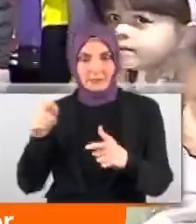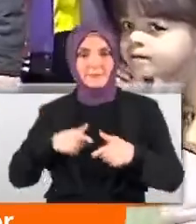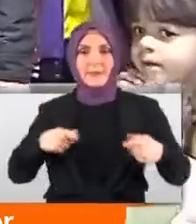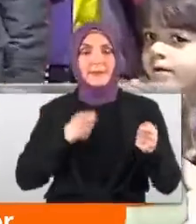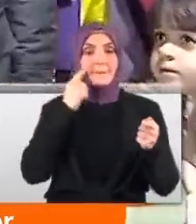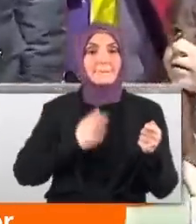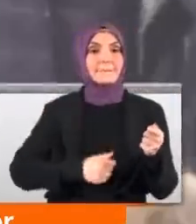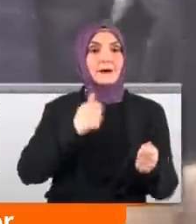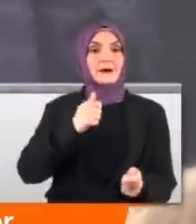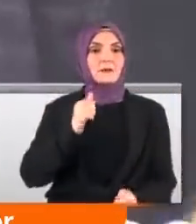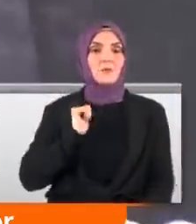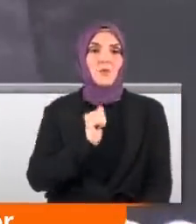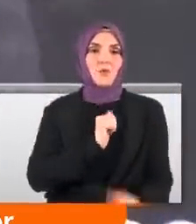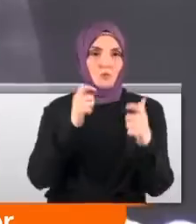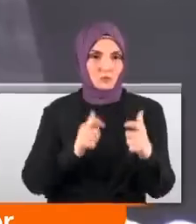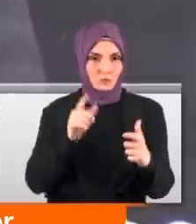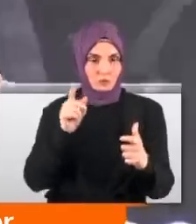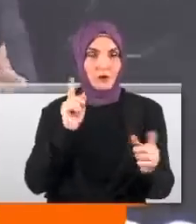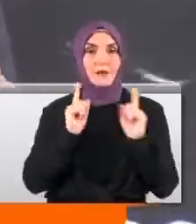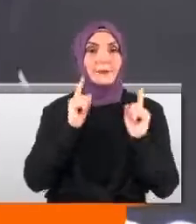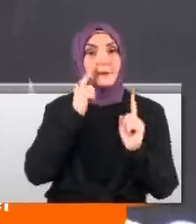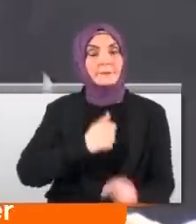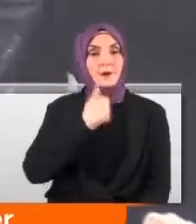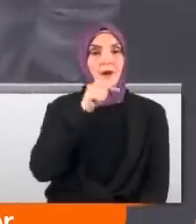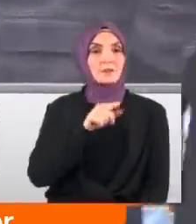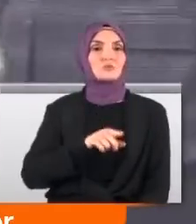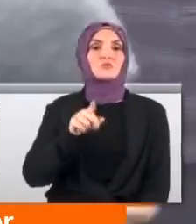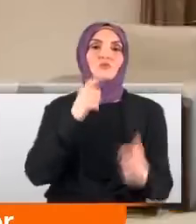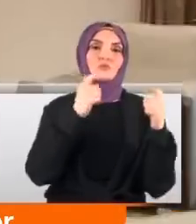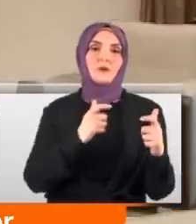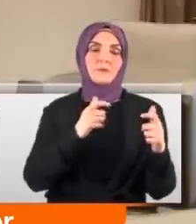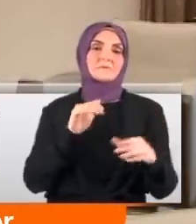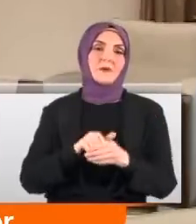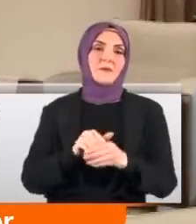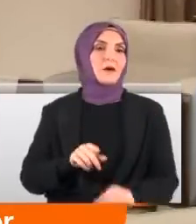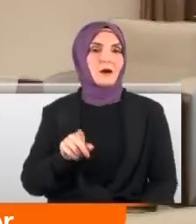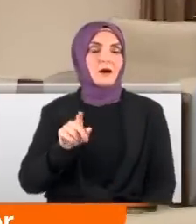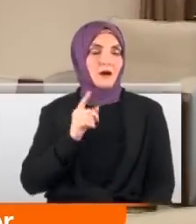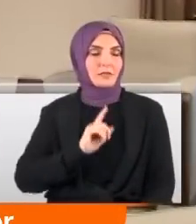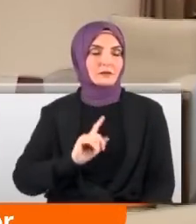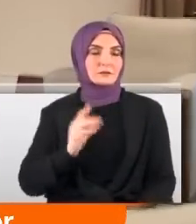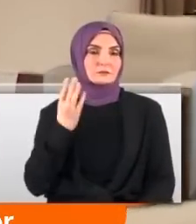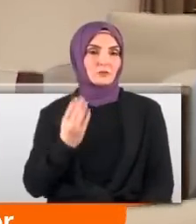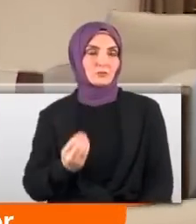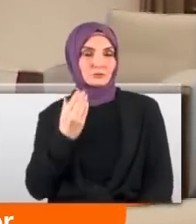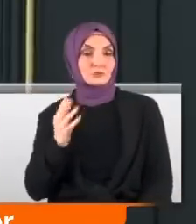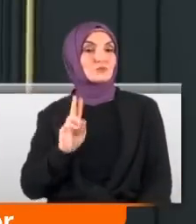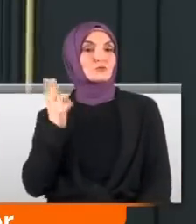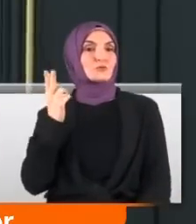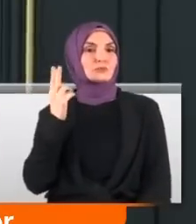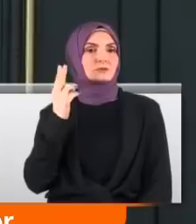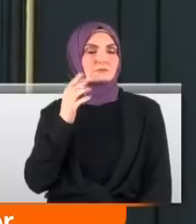Ordu'dan, Adalet Bakanı Bekir Bozdağ Şanlıurfa'dan milletvekili adayı oldu. Sürpriz isimlerin yanı sıra geçmiş